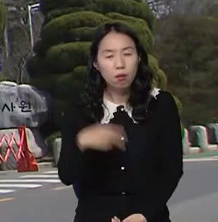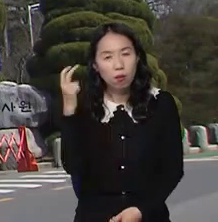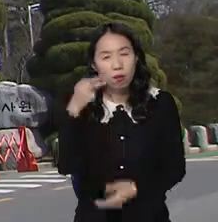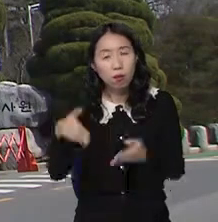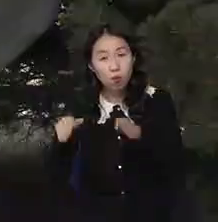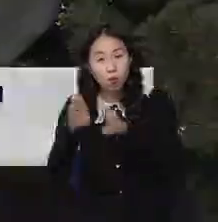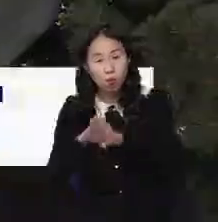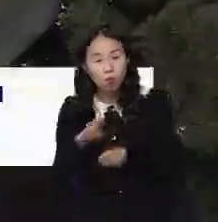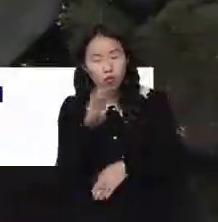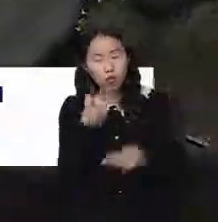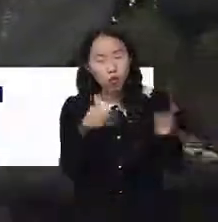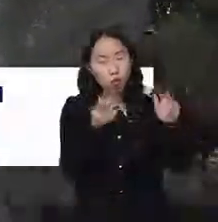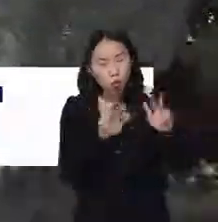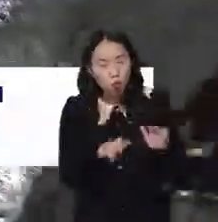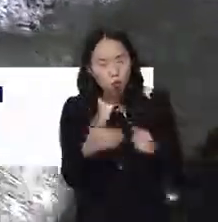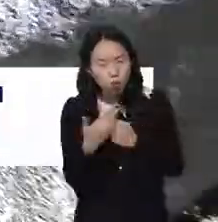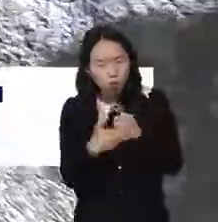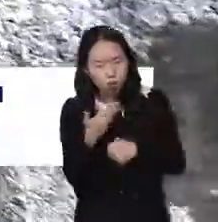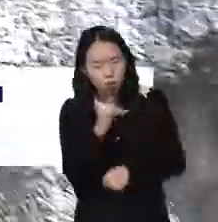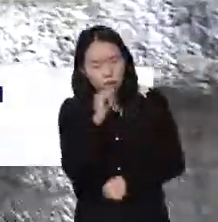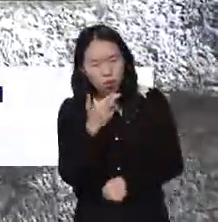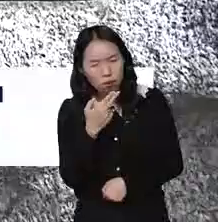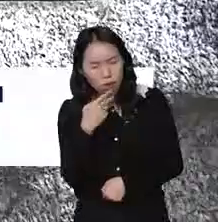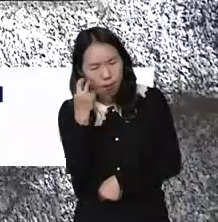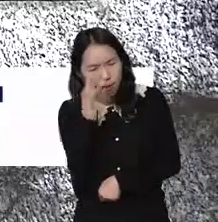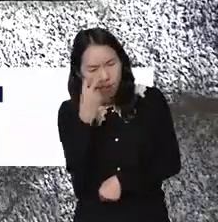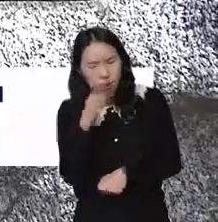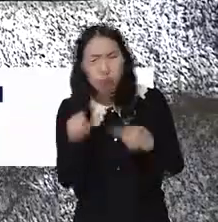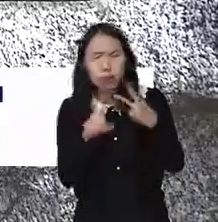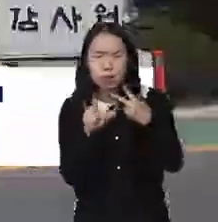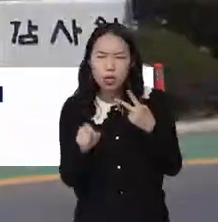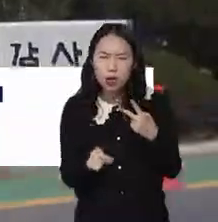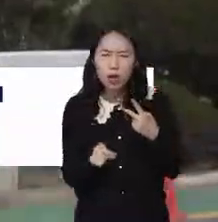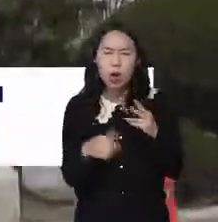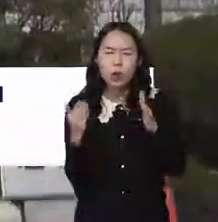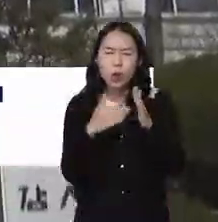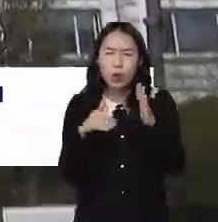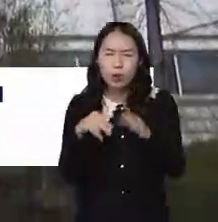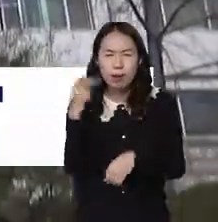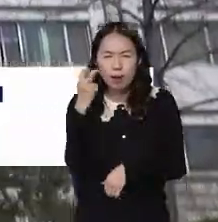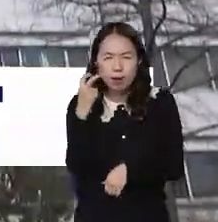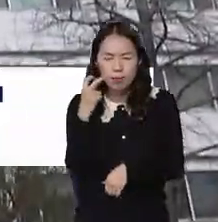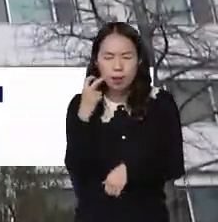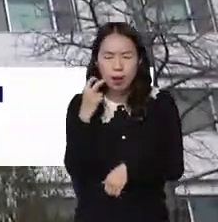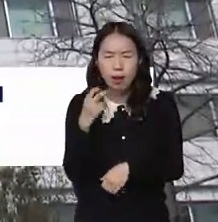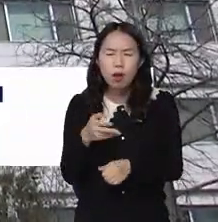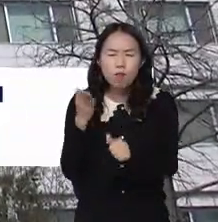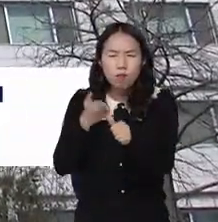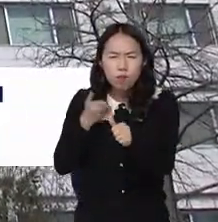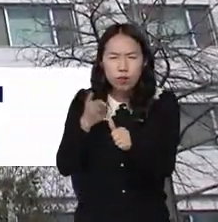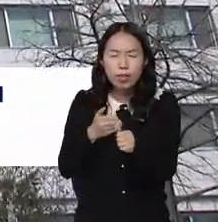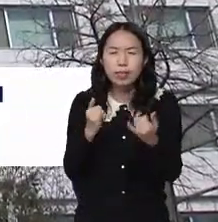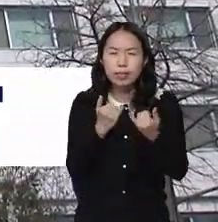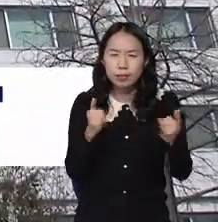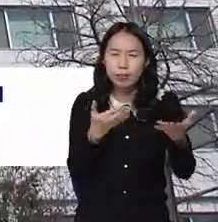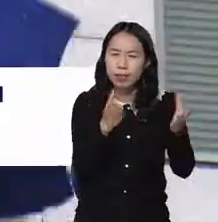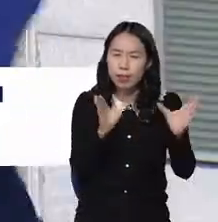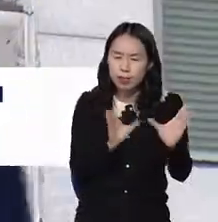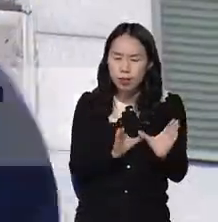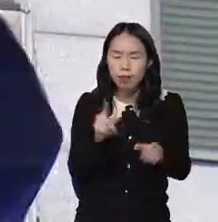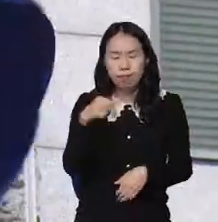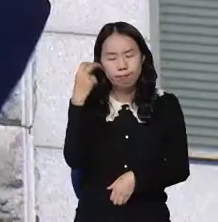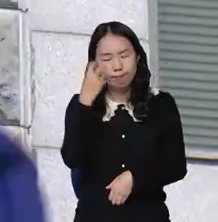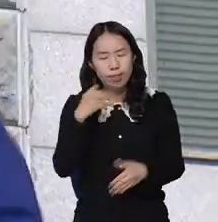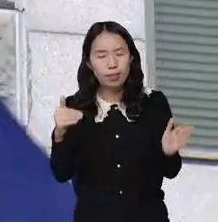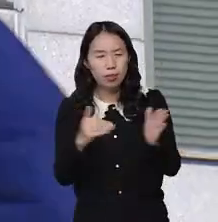감사원이 중앙공원 1지구 특례 사업과 관련해 지난해 2월 공익감사를 청구한 시민단체에게 최근 감사 종결을